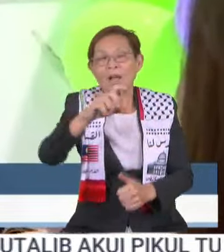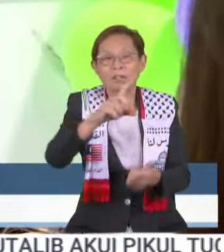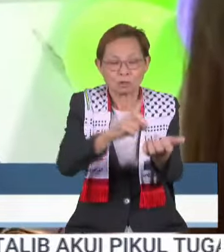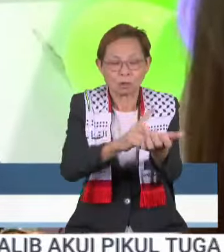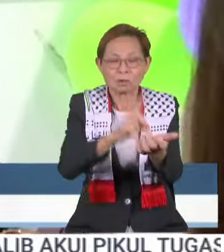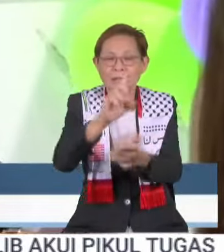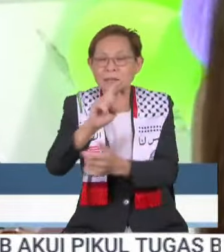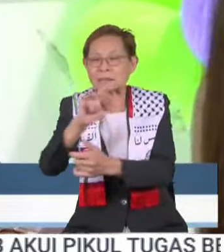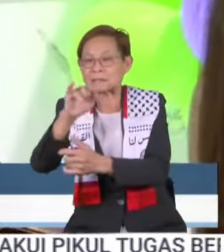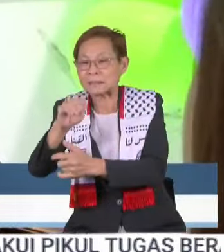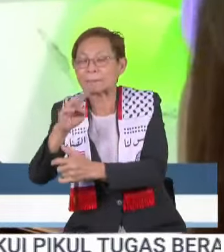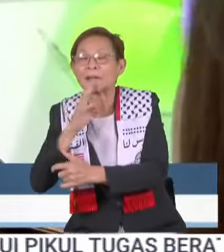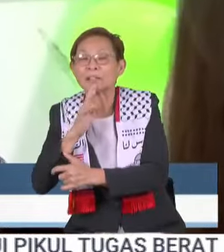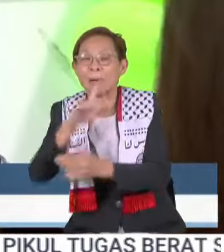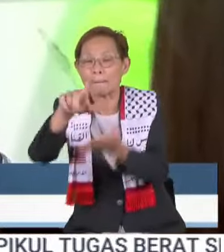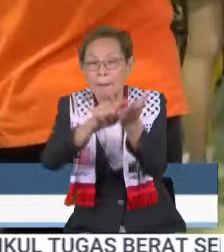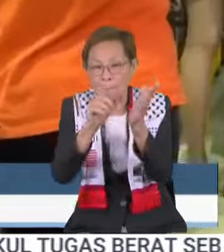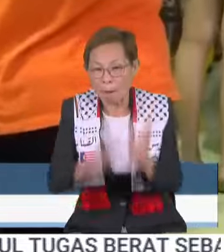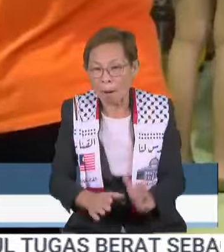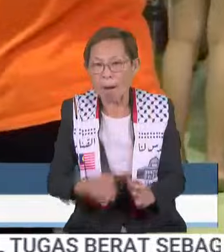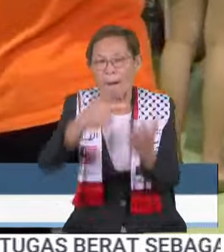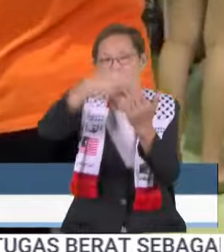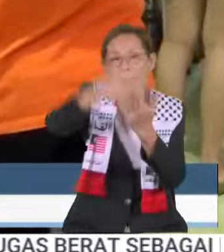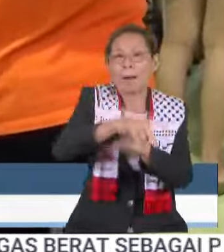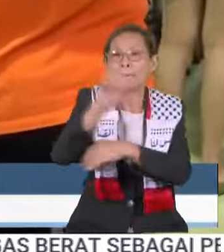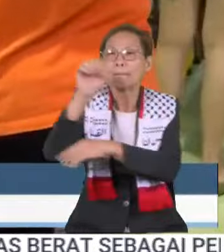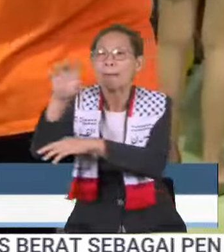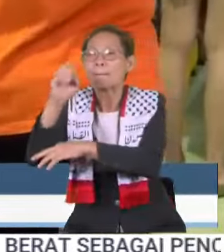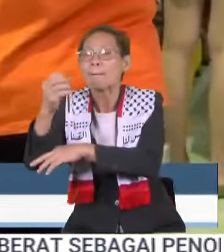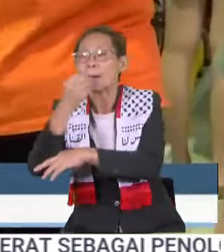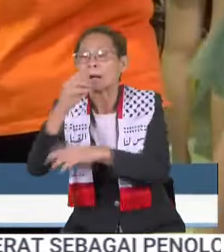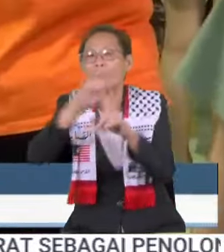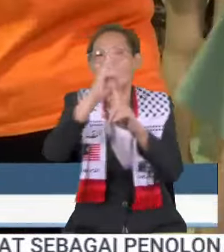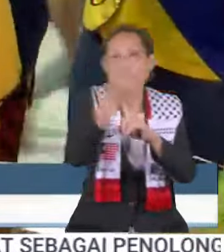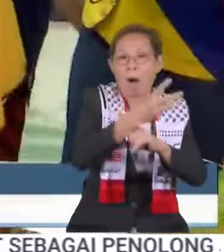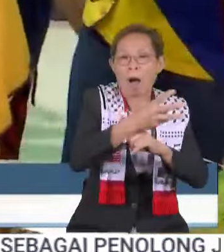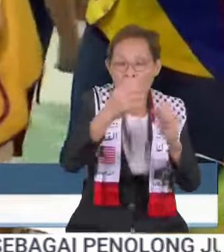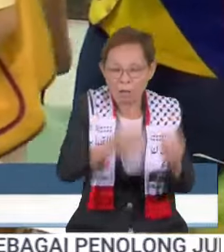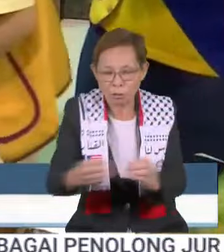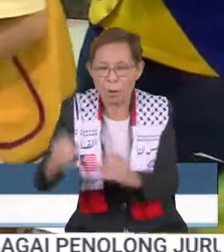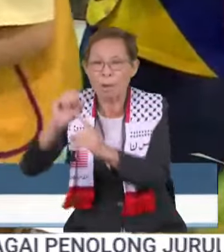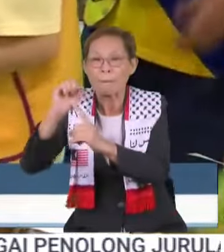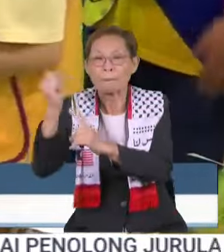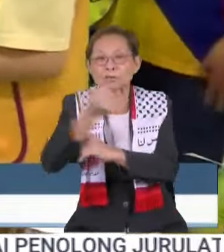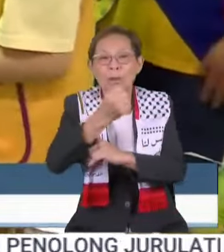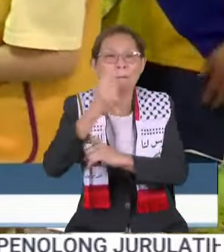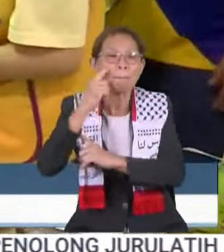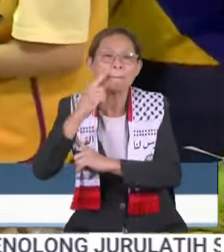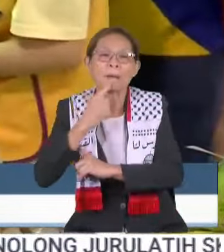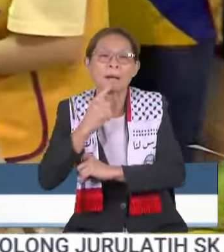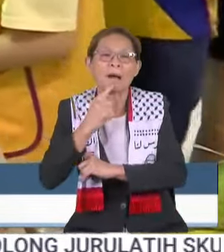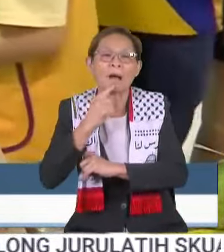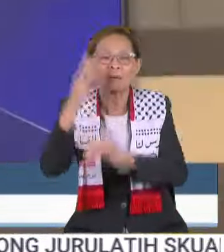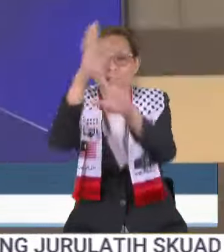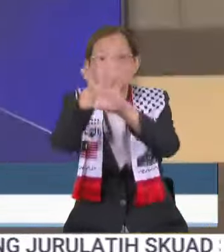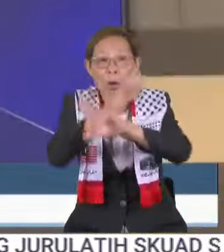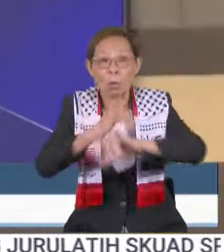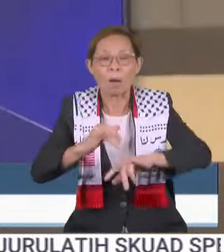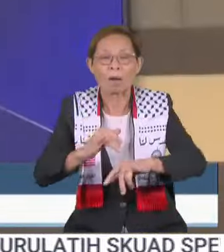Kui Hian berkata demikian kepada pemberita selepas program Pesta Makanan Amal Anjuran Persatuan Orang Pekak Sarawak di Stampin Kuching hari